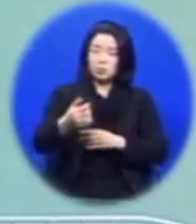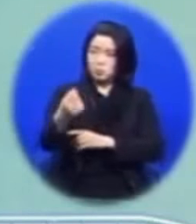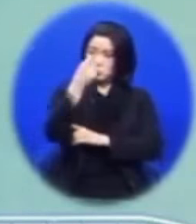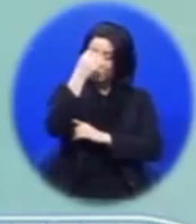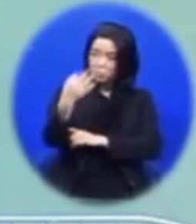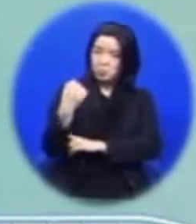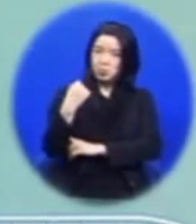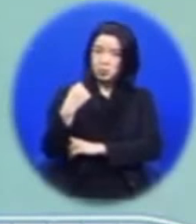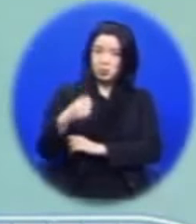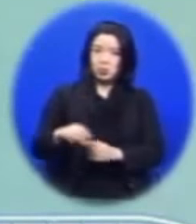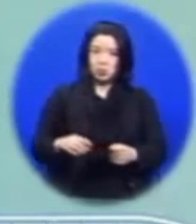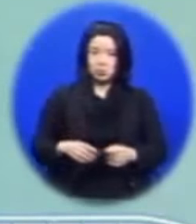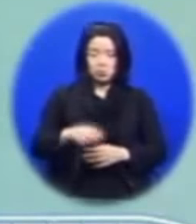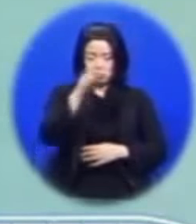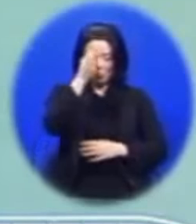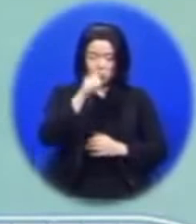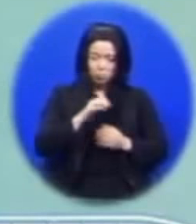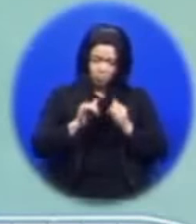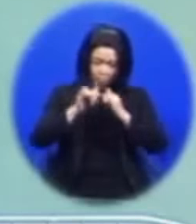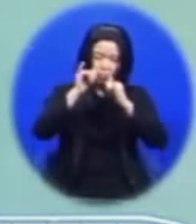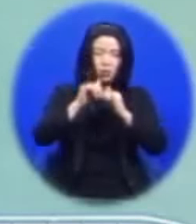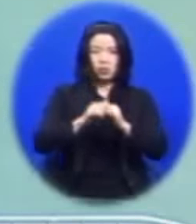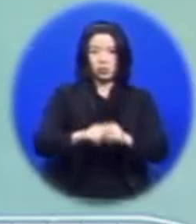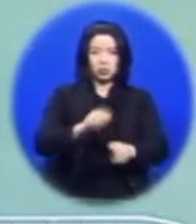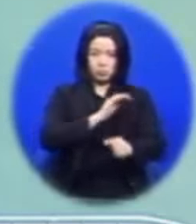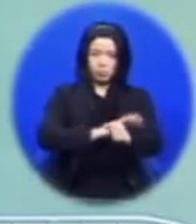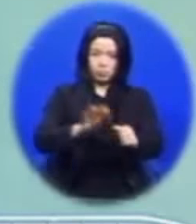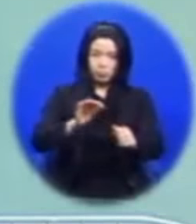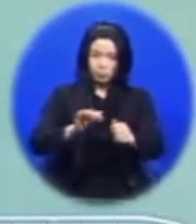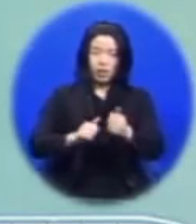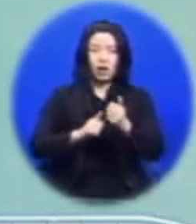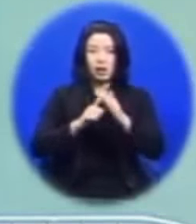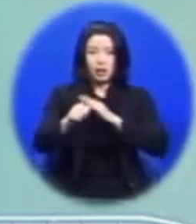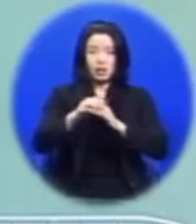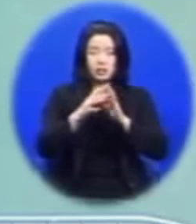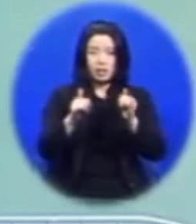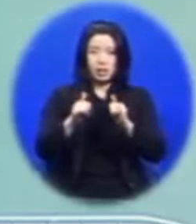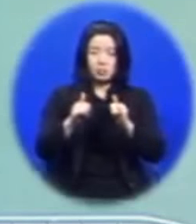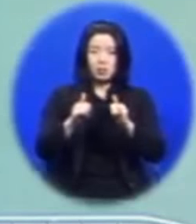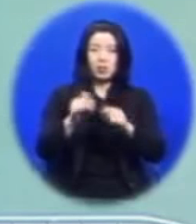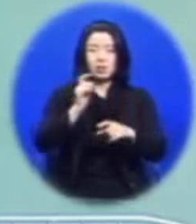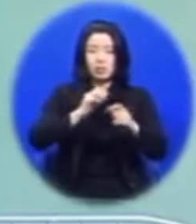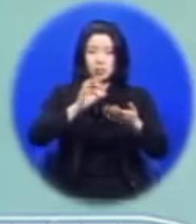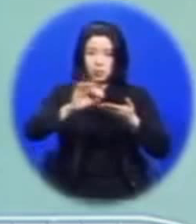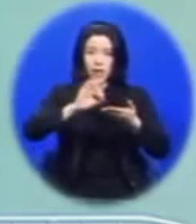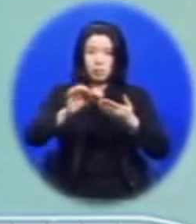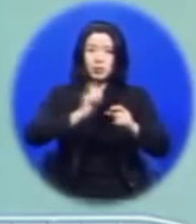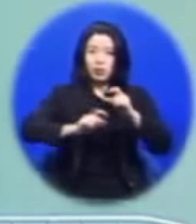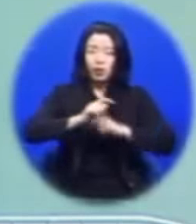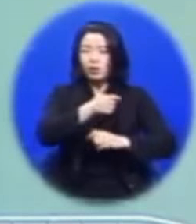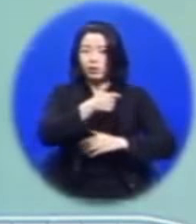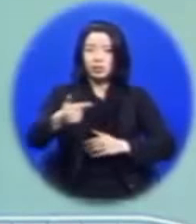실력 있고 유능하고 잘난 사람을 택하면 더 크게 쓰실 수 있을 거 아니겠어요 안